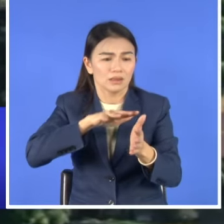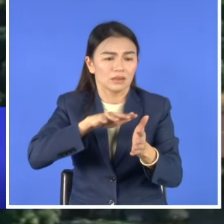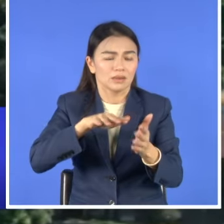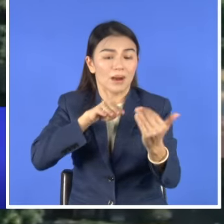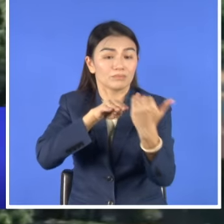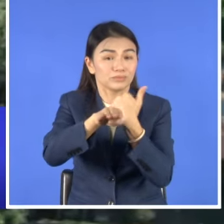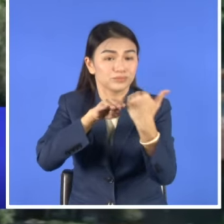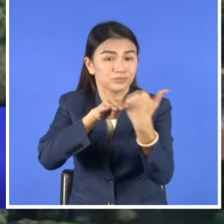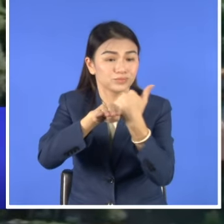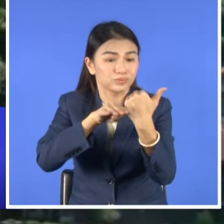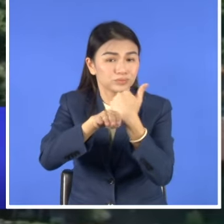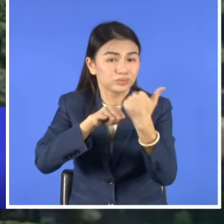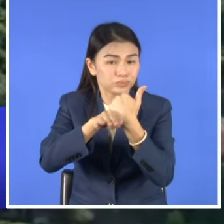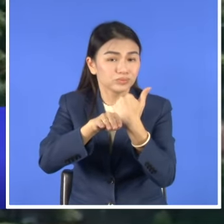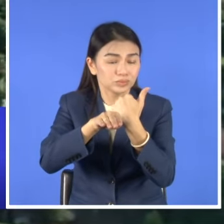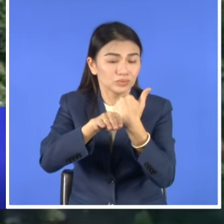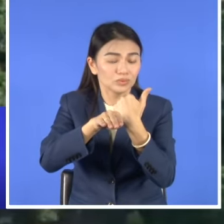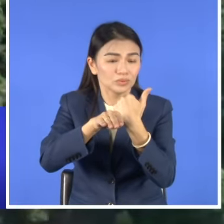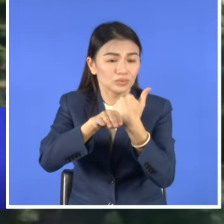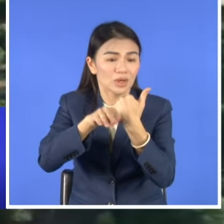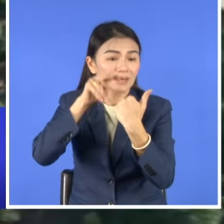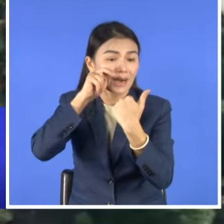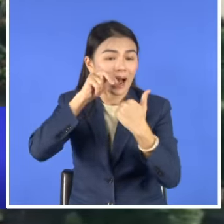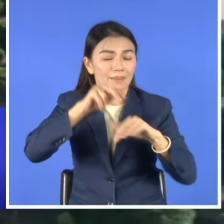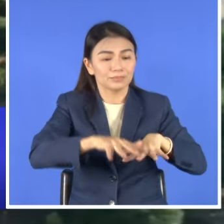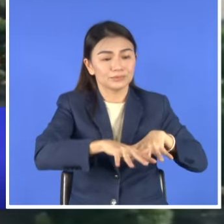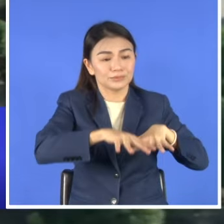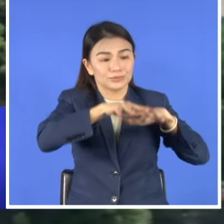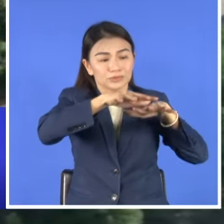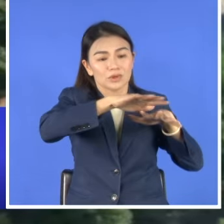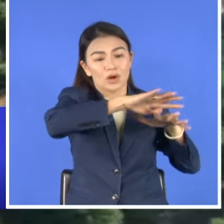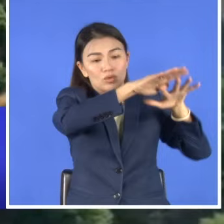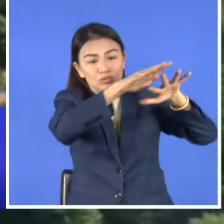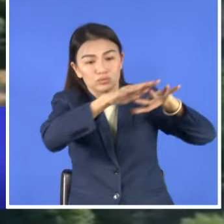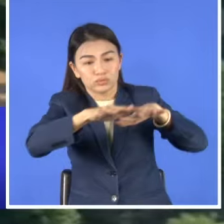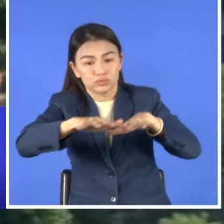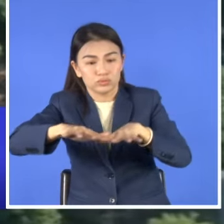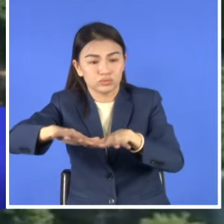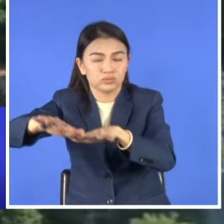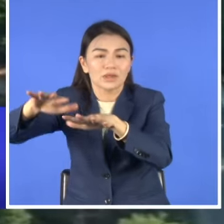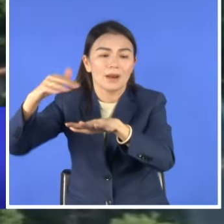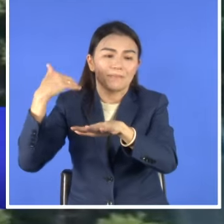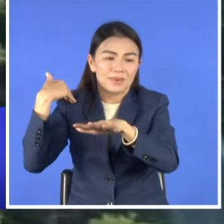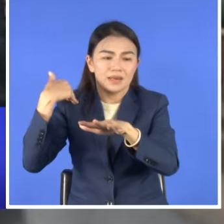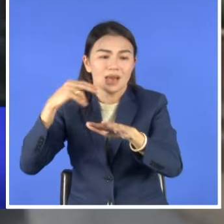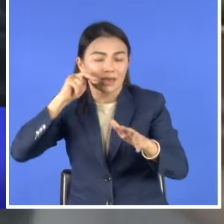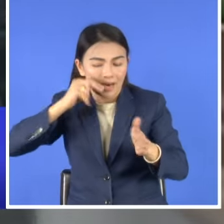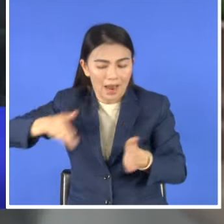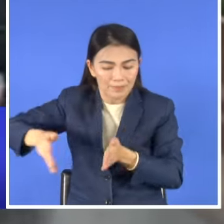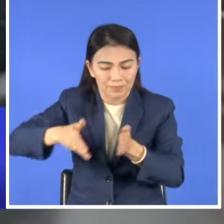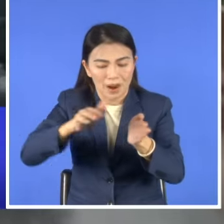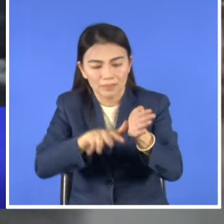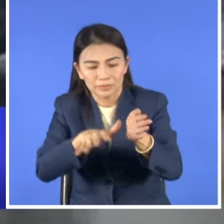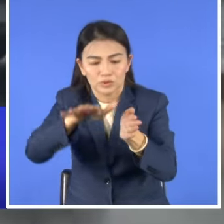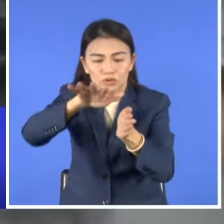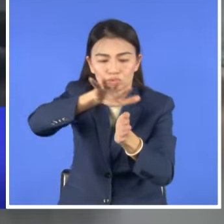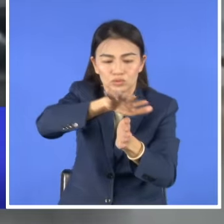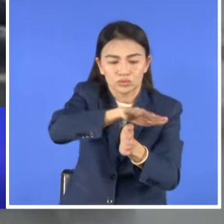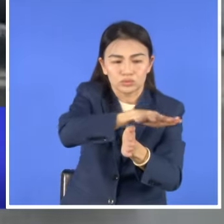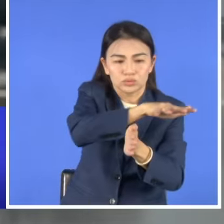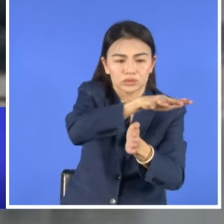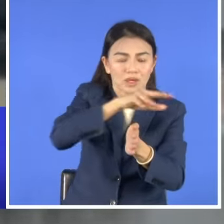แม่น้ำสายหลักนี่นะนะครับไปที่อำเภอวังใหญ่อำเภอศรีสำโรงระดับน้ำก็สูงกว่าตลิงนะครับเออล้นพื้นที่ฝั่งตะวันตกของ